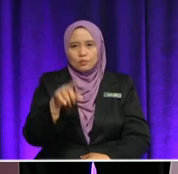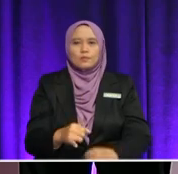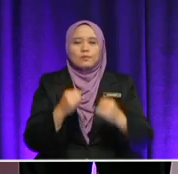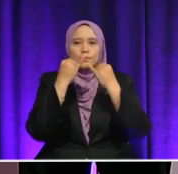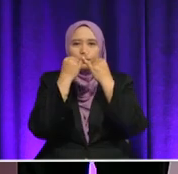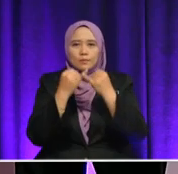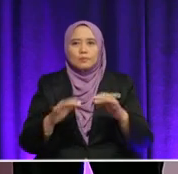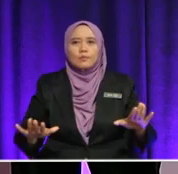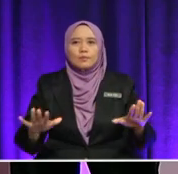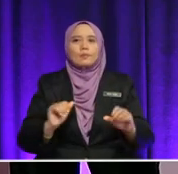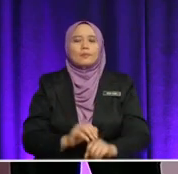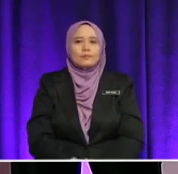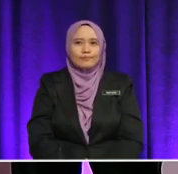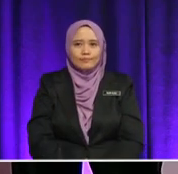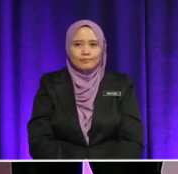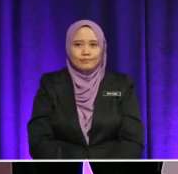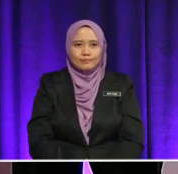seterusnya pengenalan